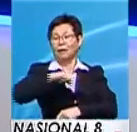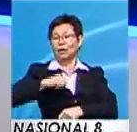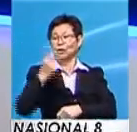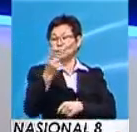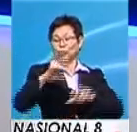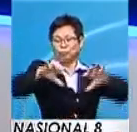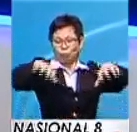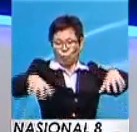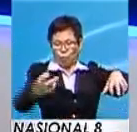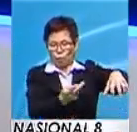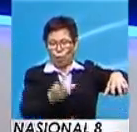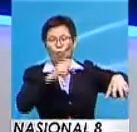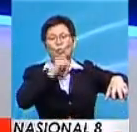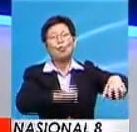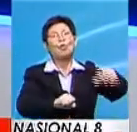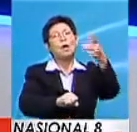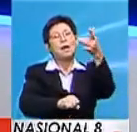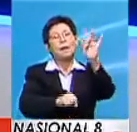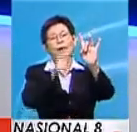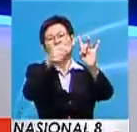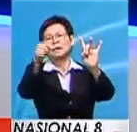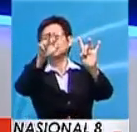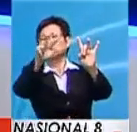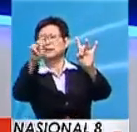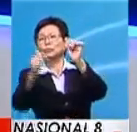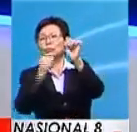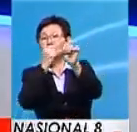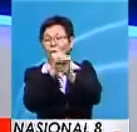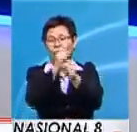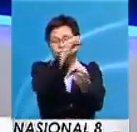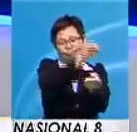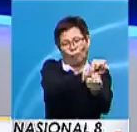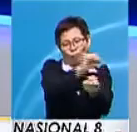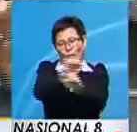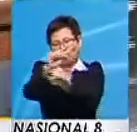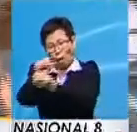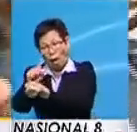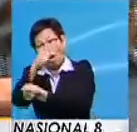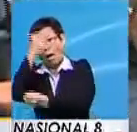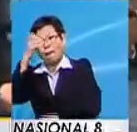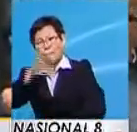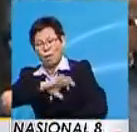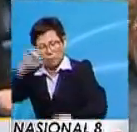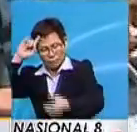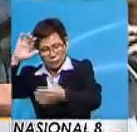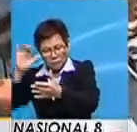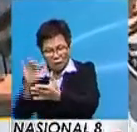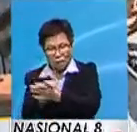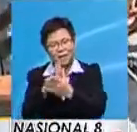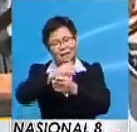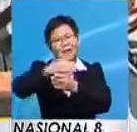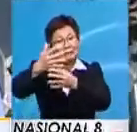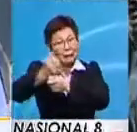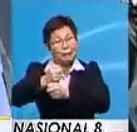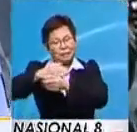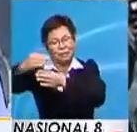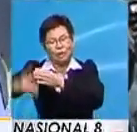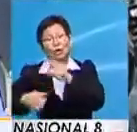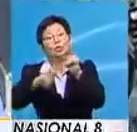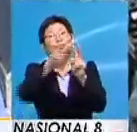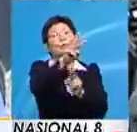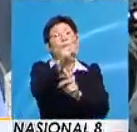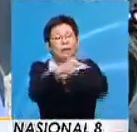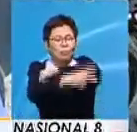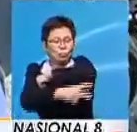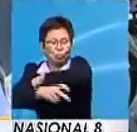terbabit berumur antara 18 hingga 31 tahun ditahan. Ekoran itu, polis percaya dapat menyelesaikan 21 kes